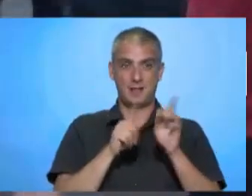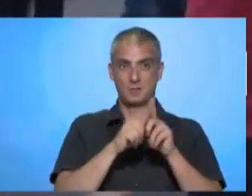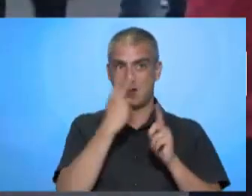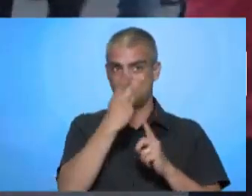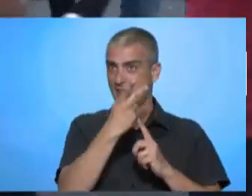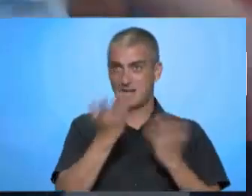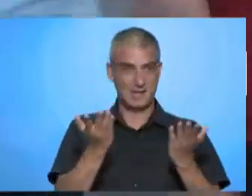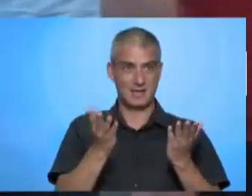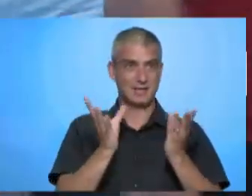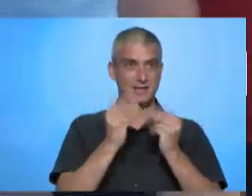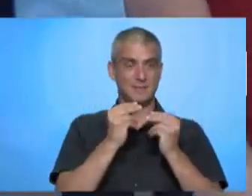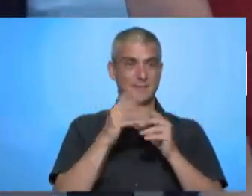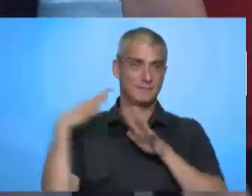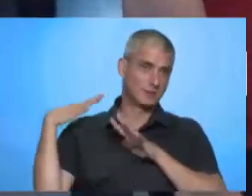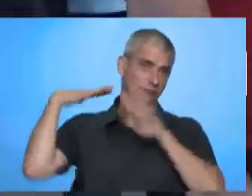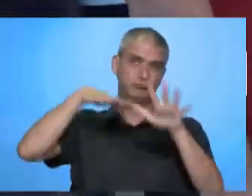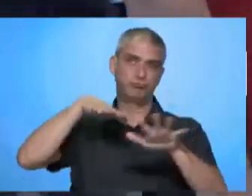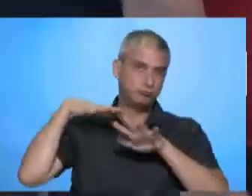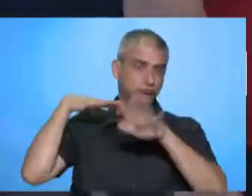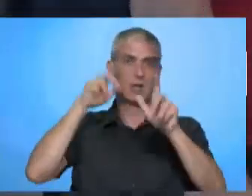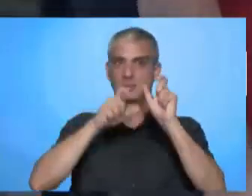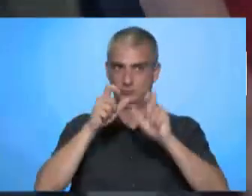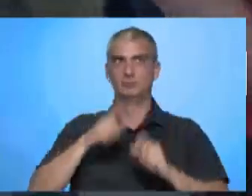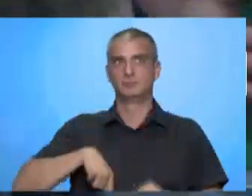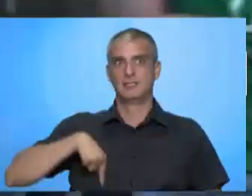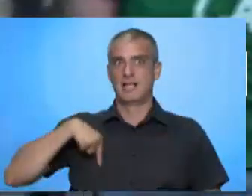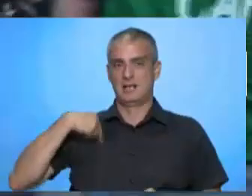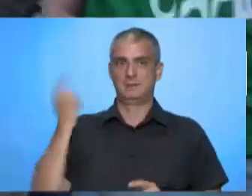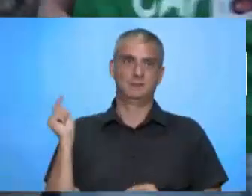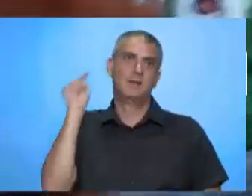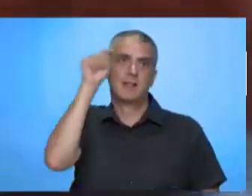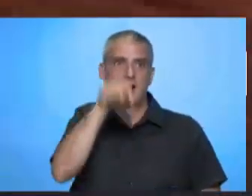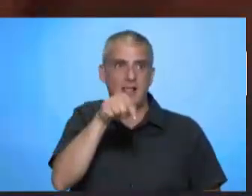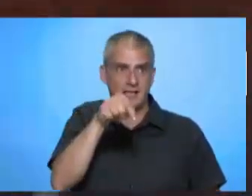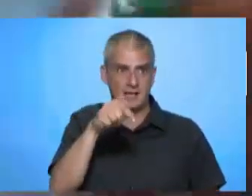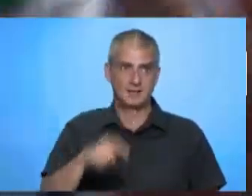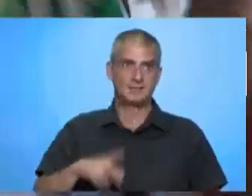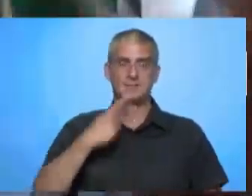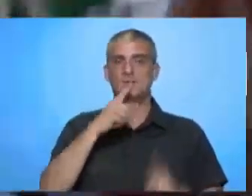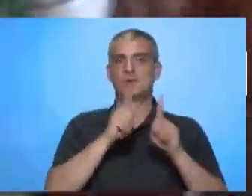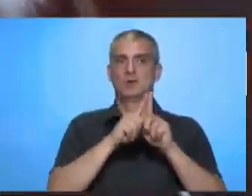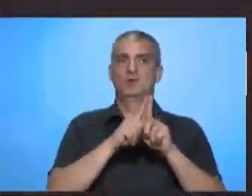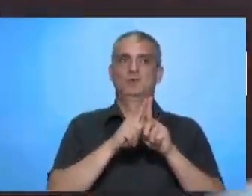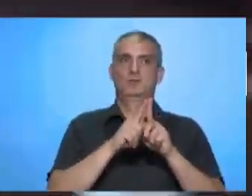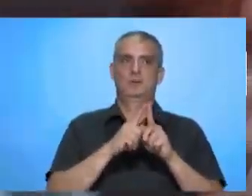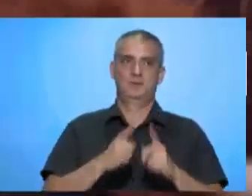עם הנחיל שזורם לכאן, ייקח לו זמן להגיע. אז כמו שאנחנו...